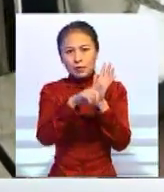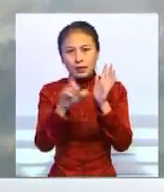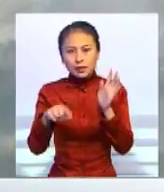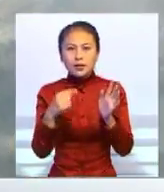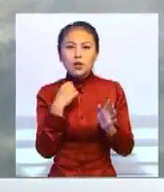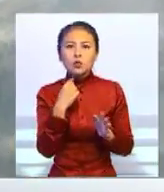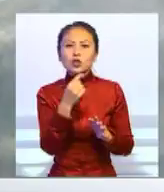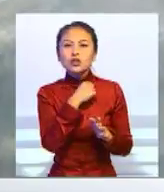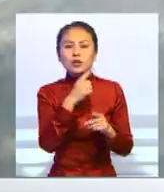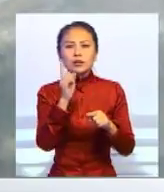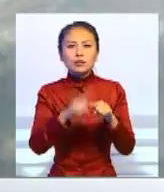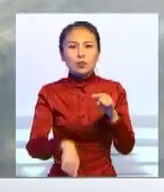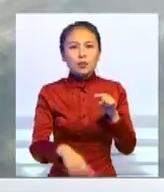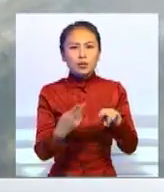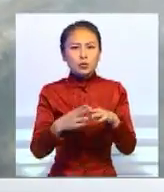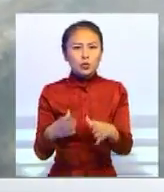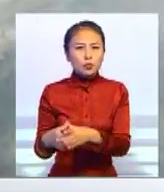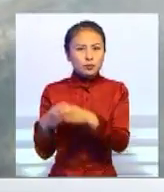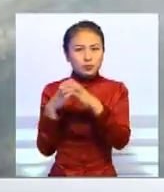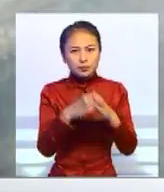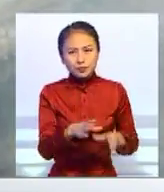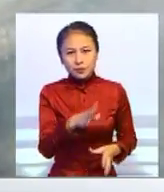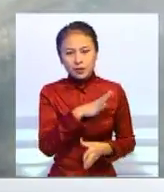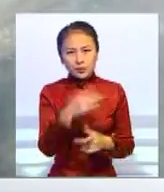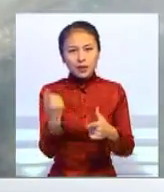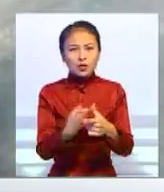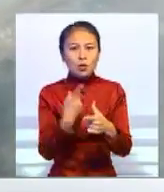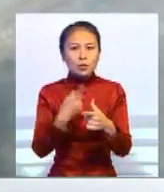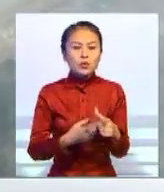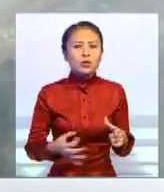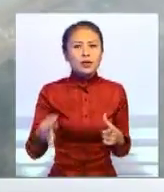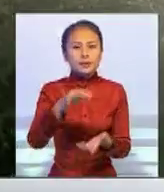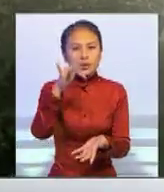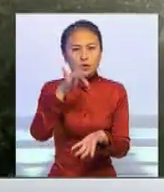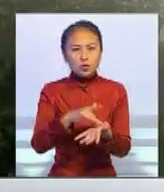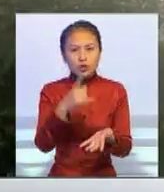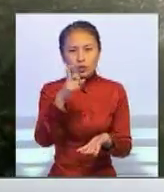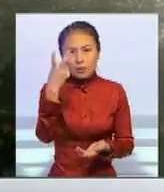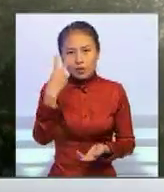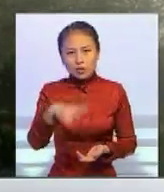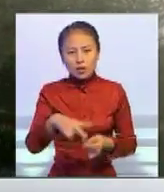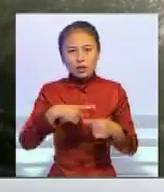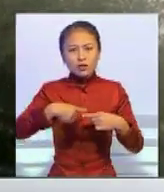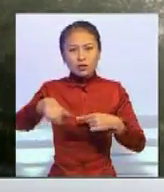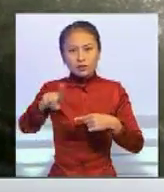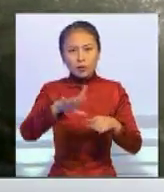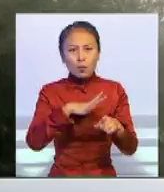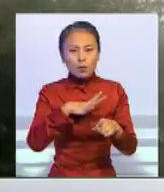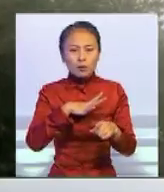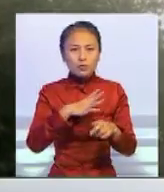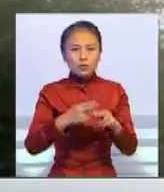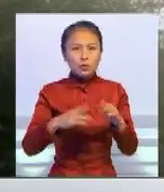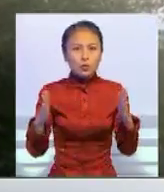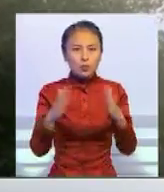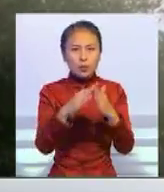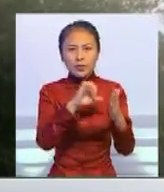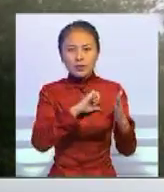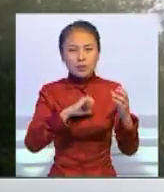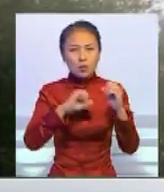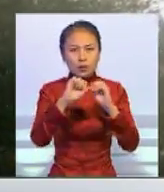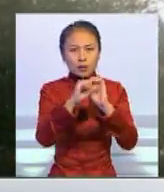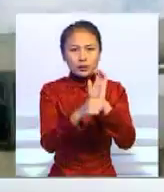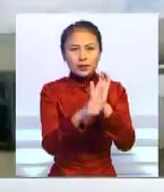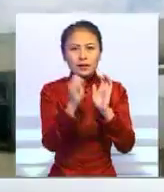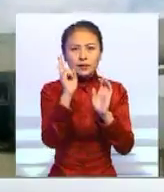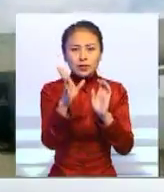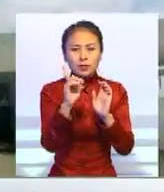жұмылдырылып, Талдықорғаннан жедел топта көмекке жеткен. Бұл елді мекен облыс орталығынан 120 шақырым қашықтықта. Үйдің өзі 16 пәтерден